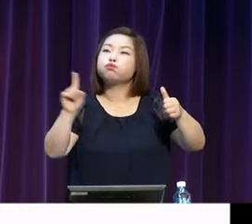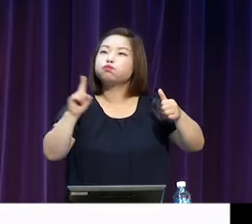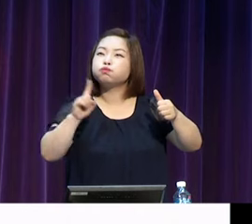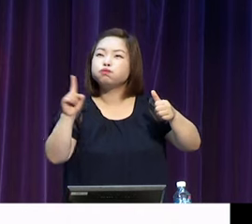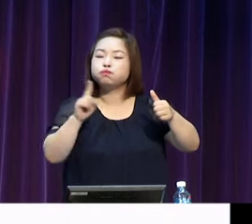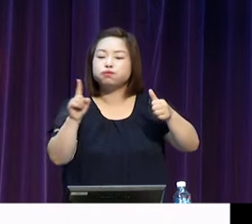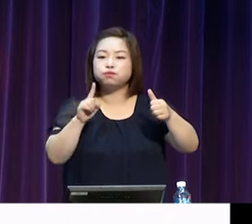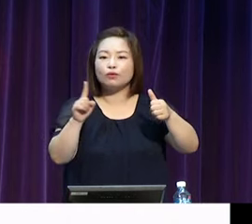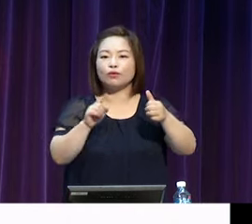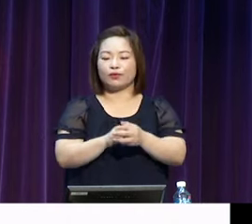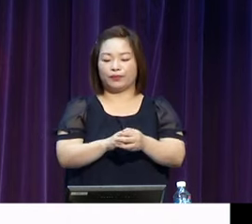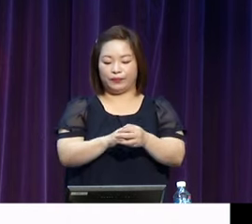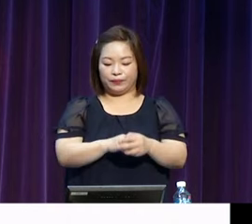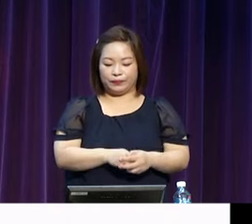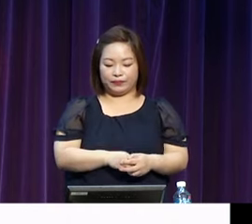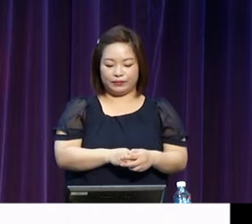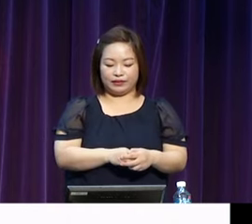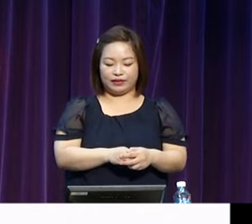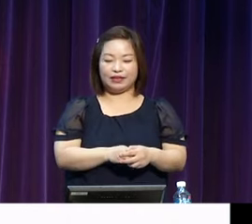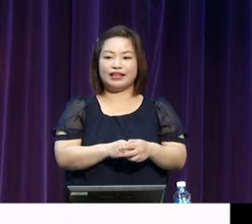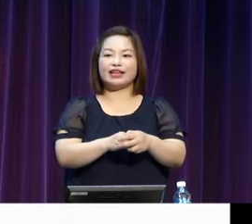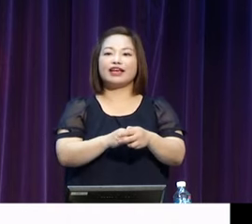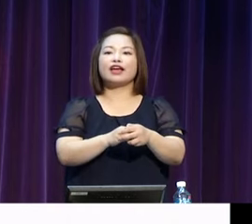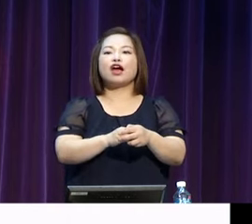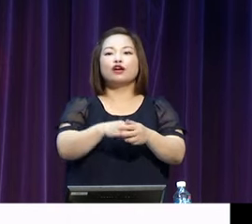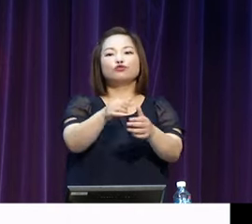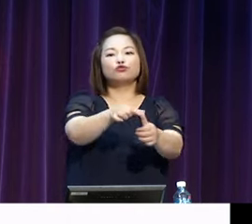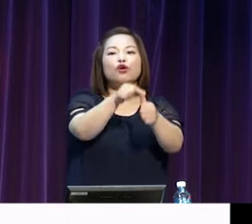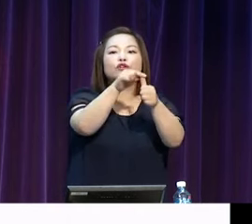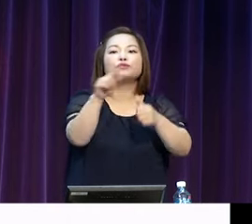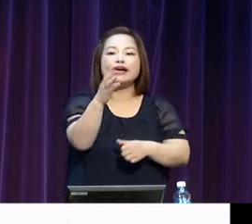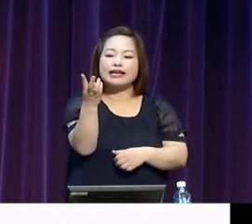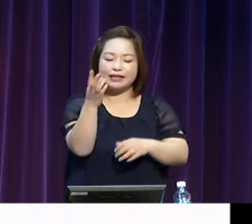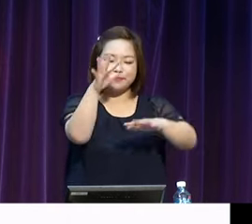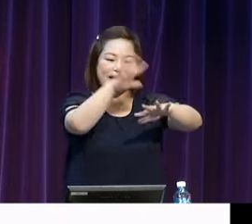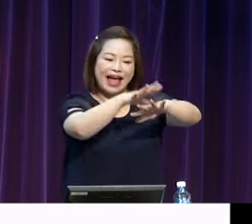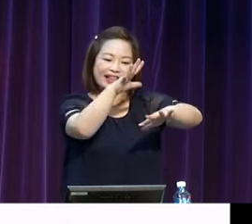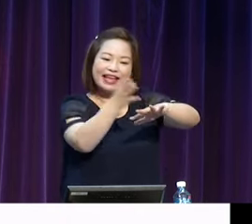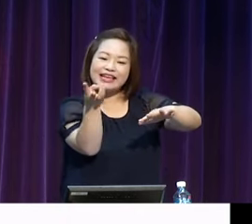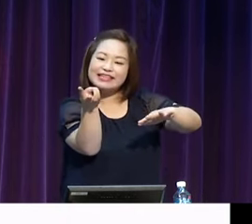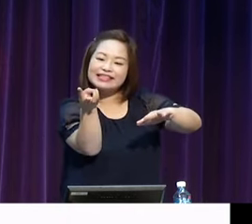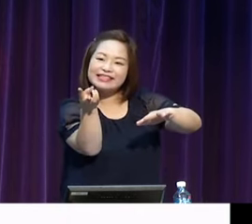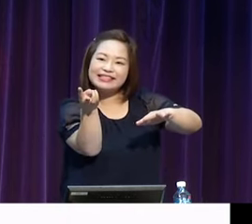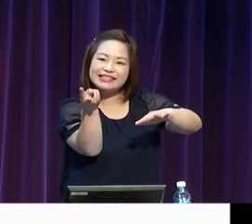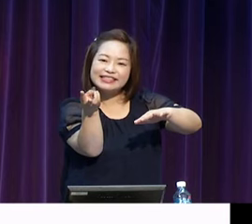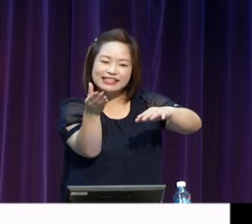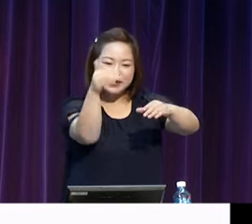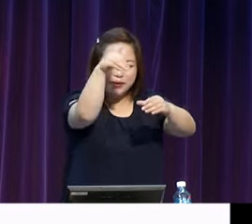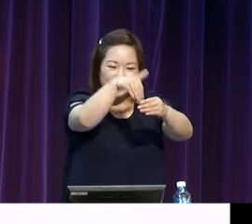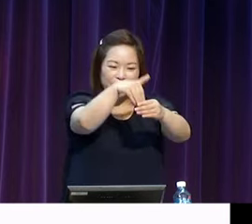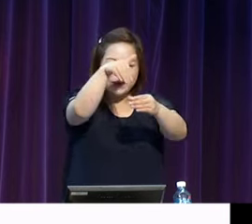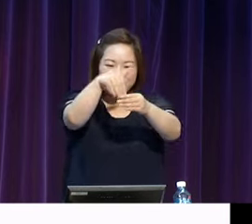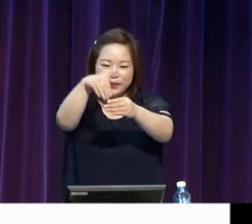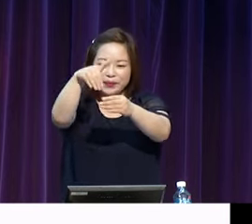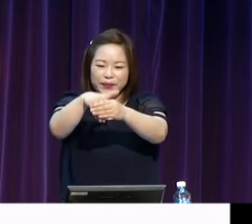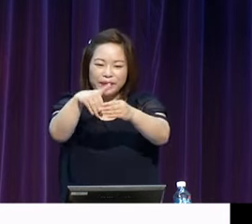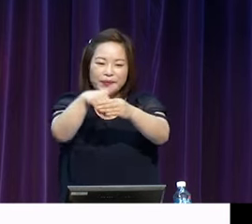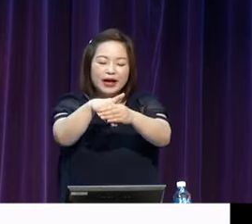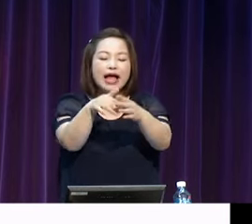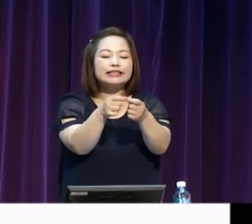아니고 마치 씨앗이 뿌리워져서 싹이 나고 또 열매를 맺히는